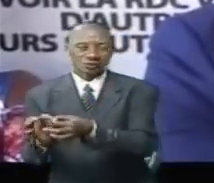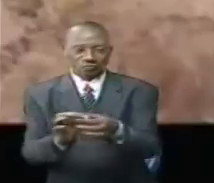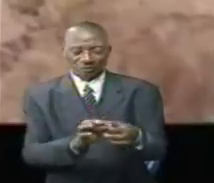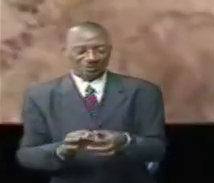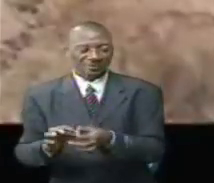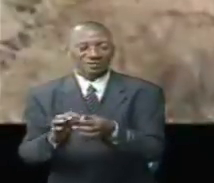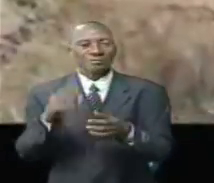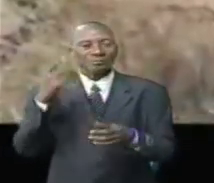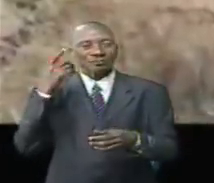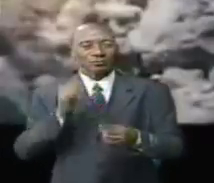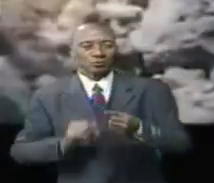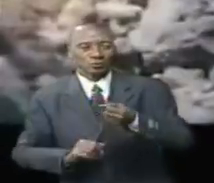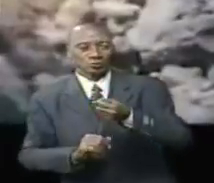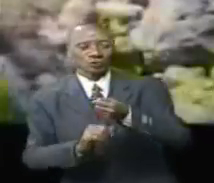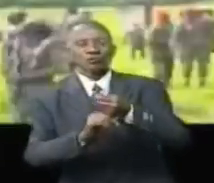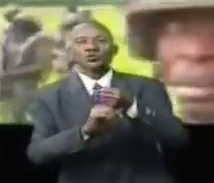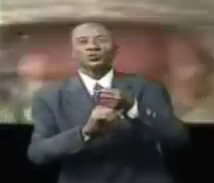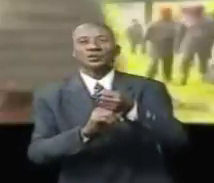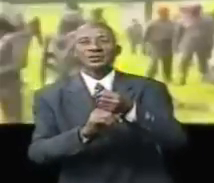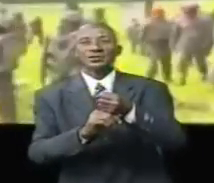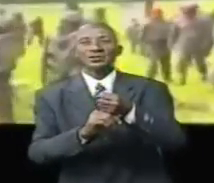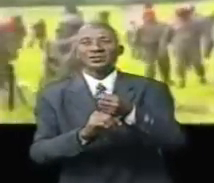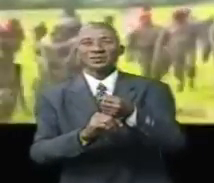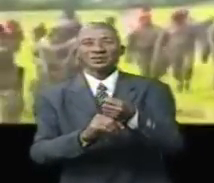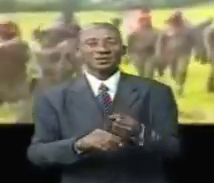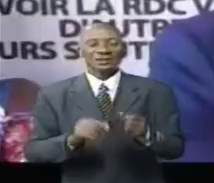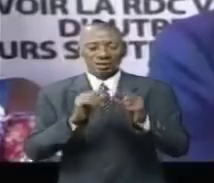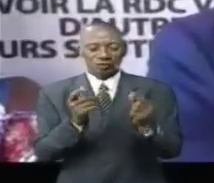soutenir les forces royalistes, les FRDC.